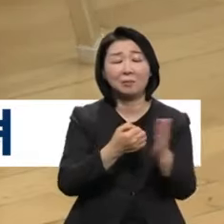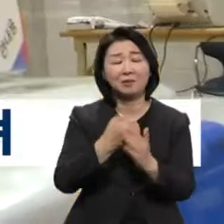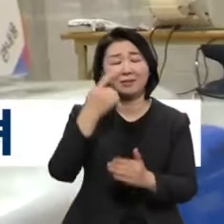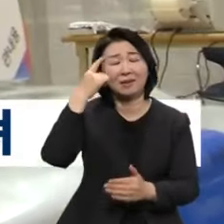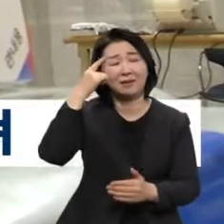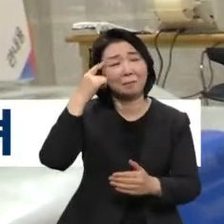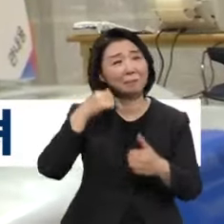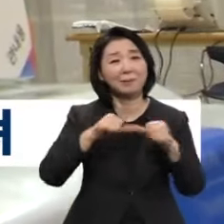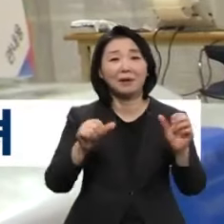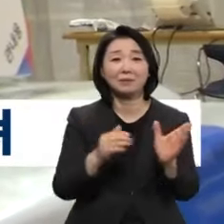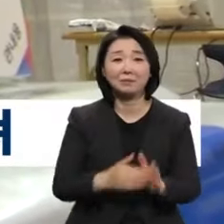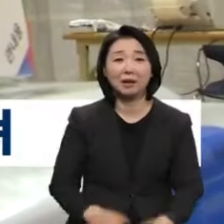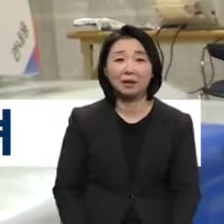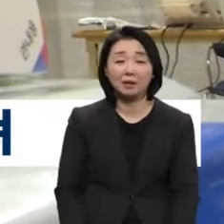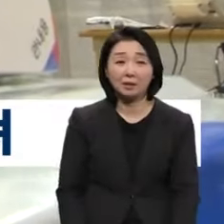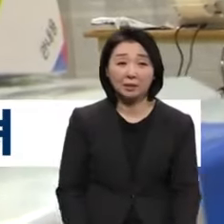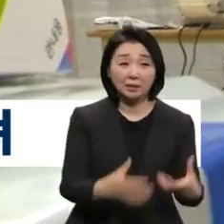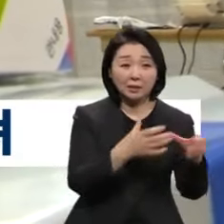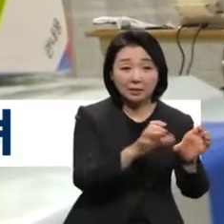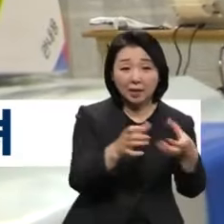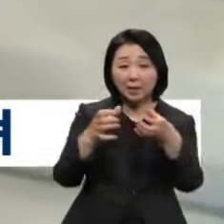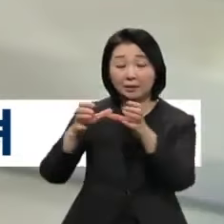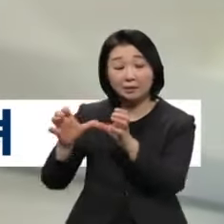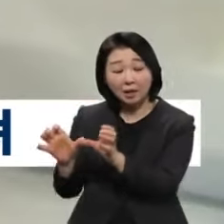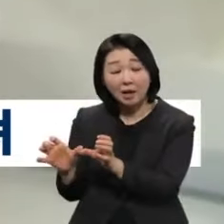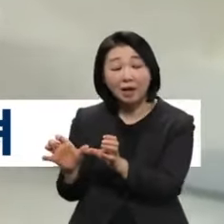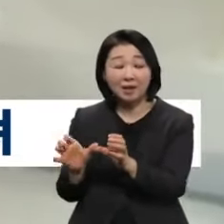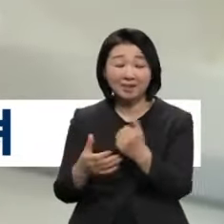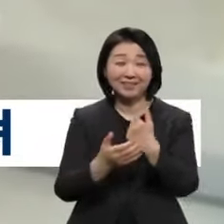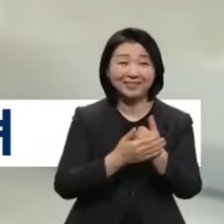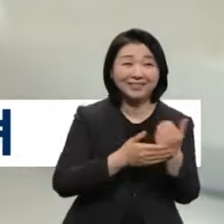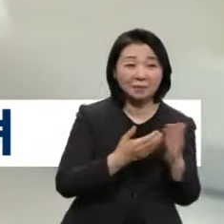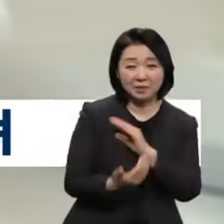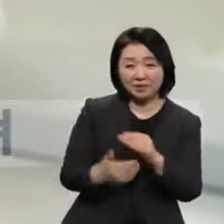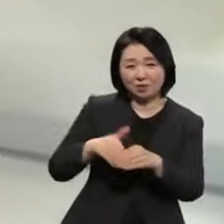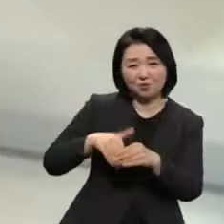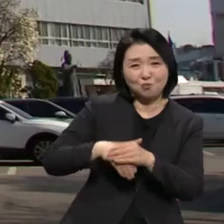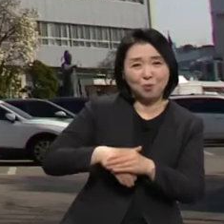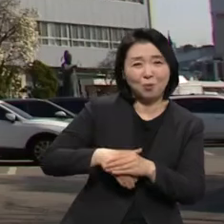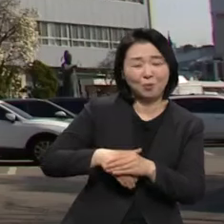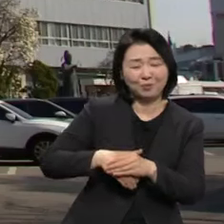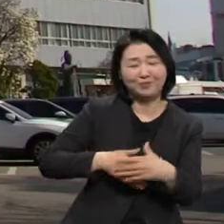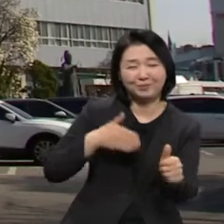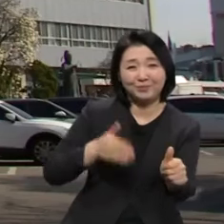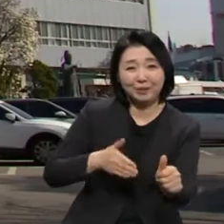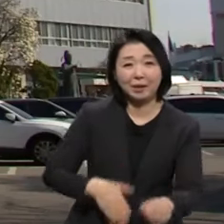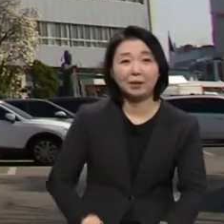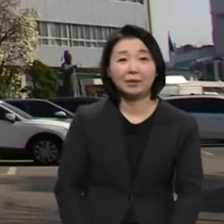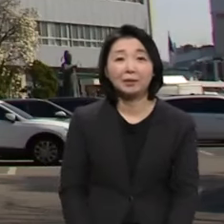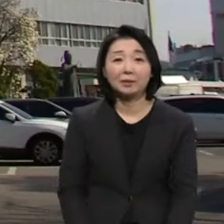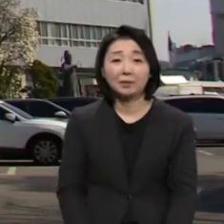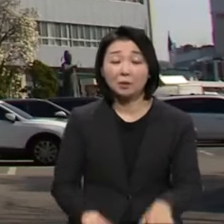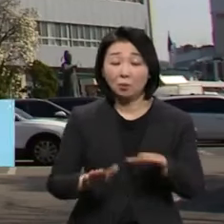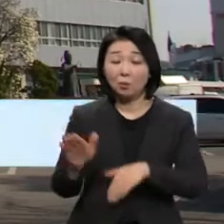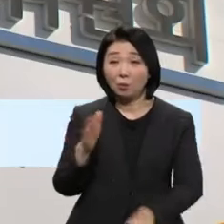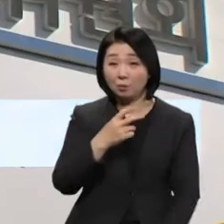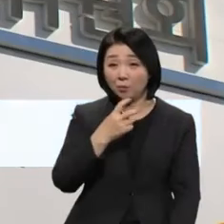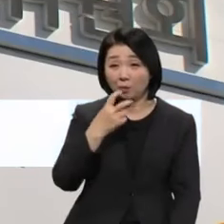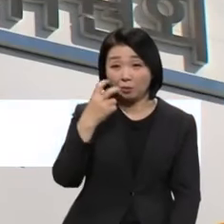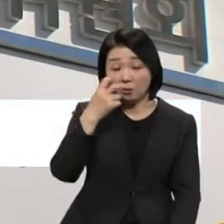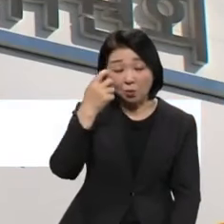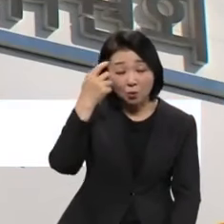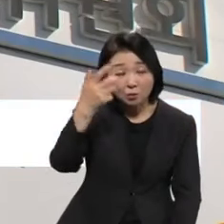깨졌습니다. 각 당이 지지층을 향해 사전투표를 강조하는 이유입니다. 오늘부터 실시되는 여론조사